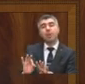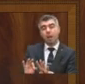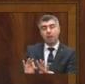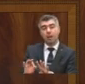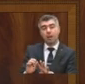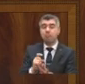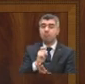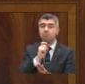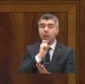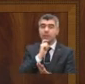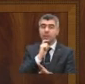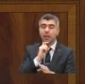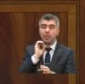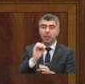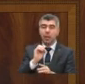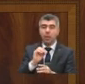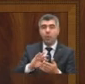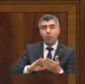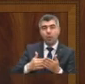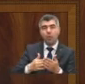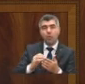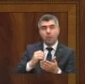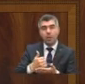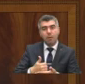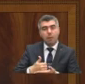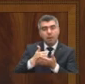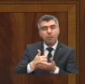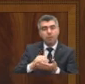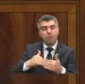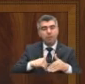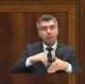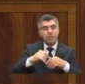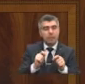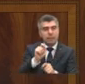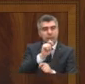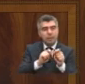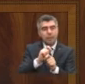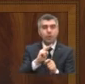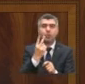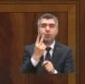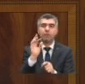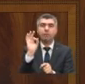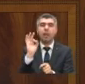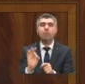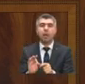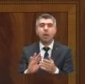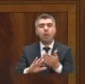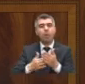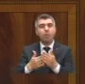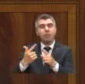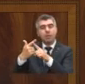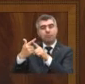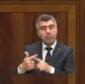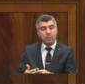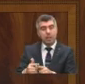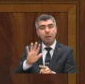مؤشر القيمة المضافة المباشرة لخدمات اللوجستيك في حدود 2% فقط من الناتج الداخلي الخام، بدل